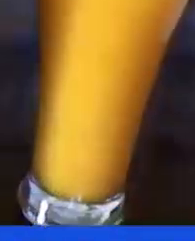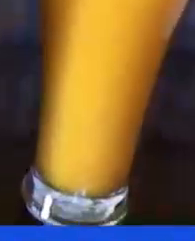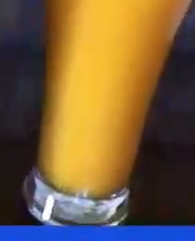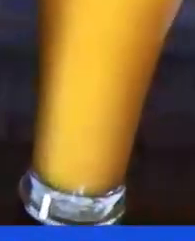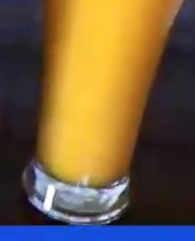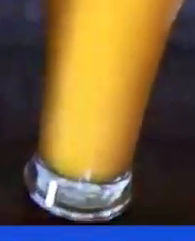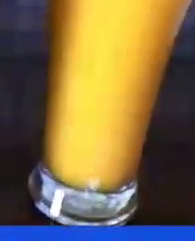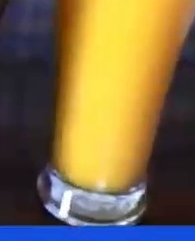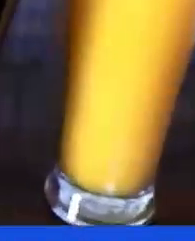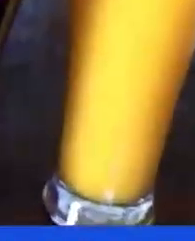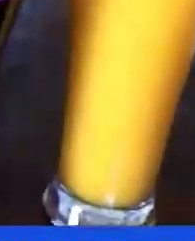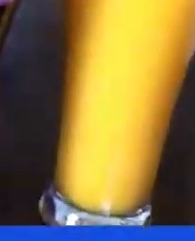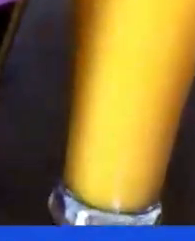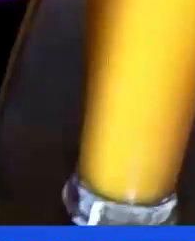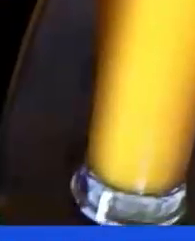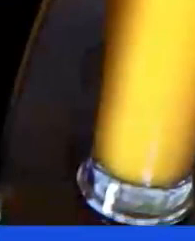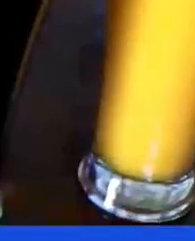07 88 39 31 21 cyangwa